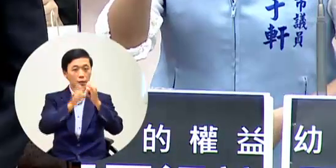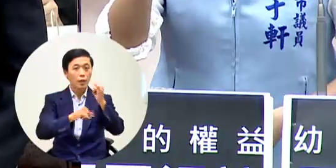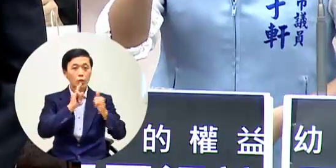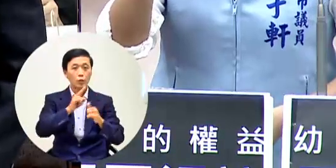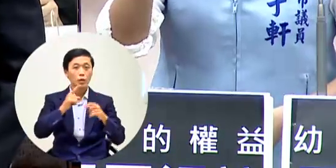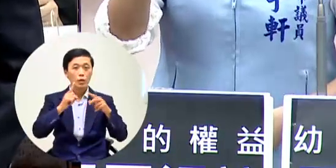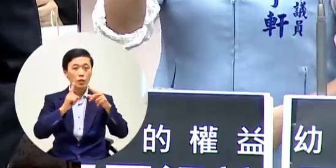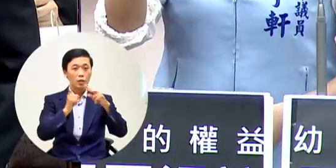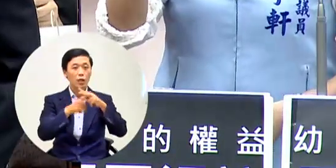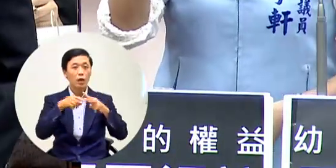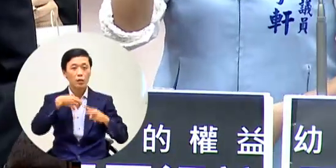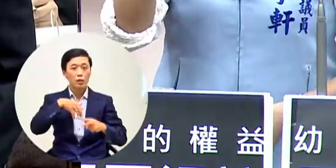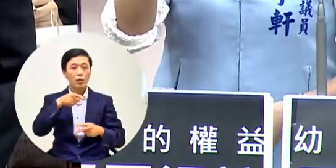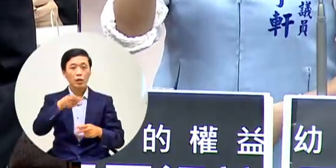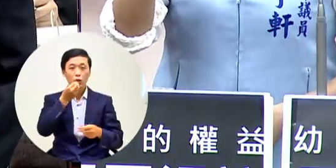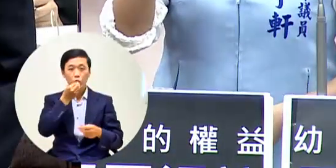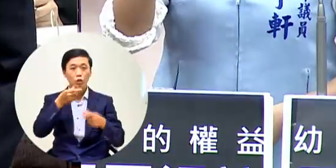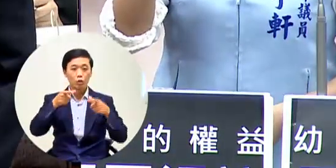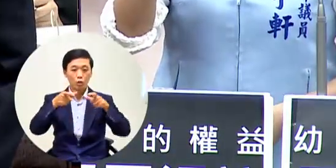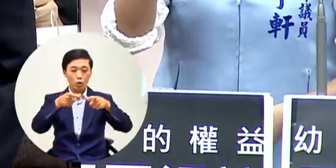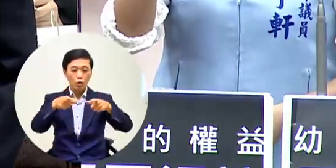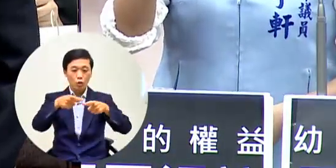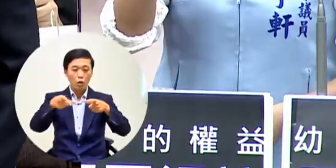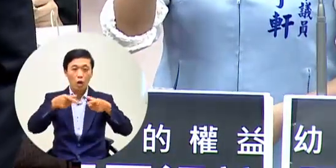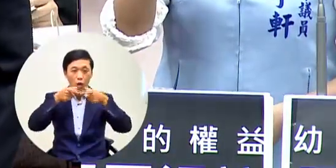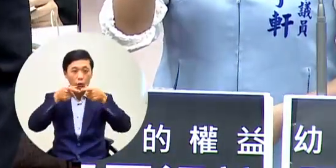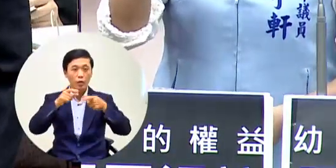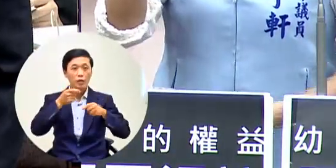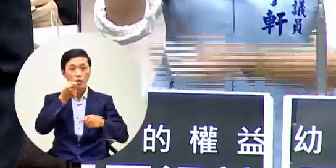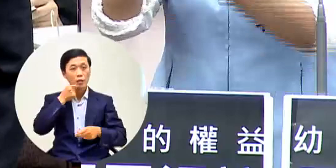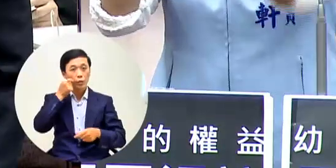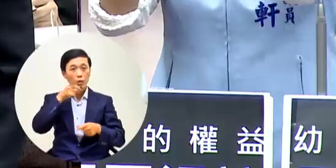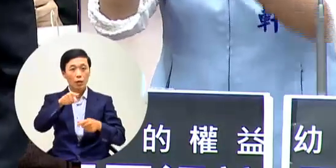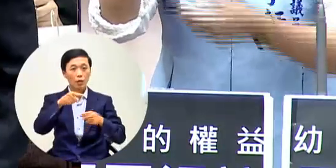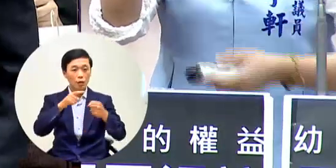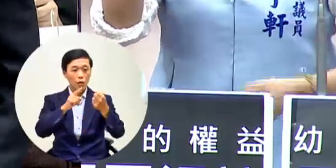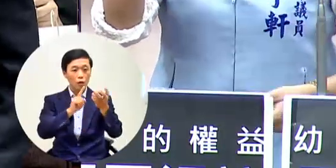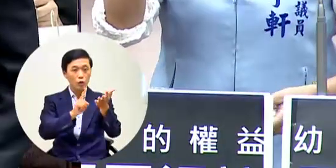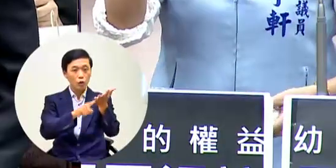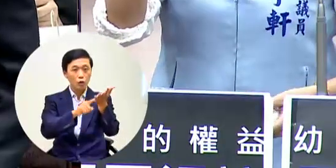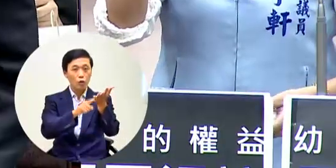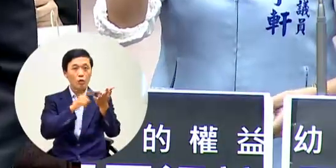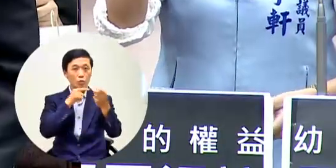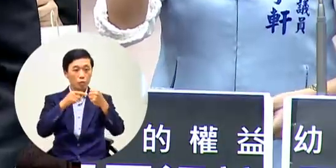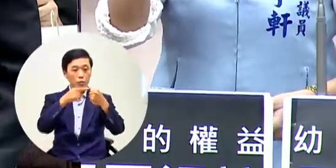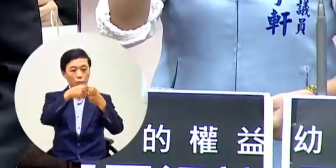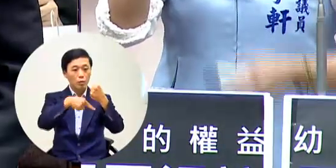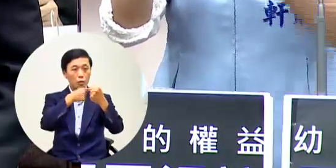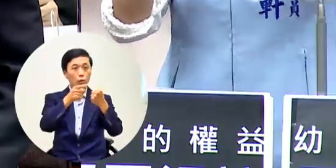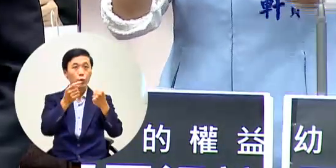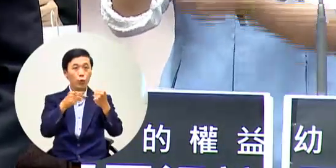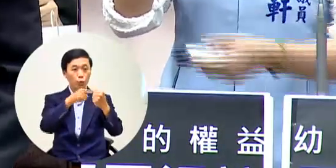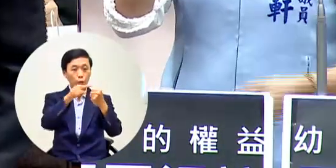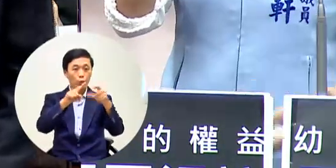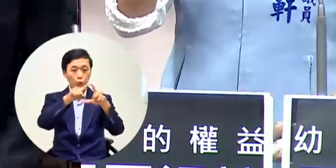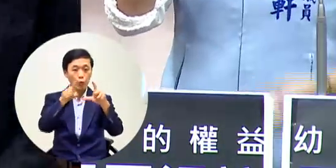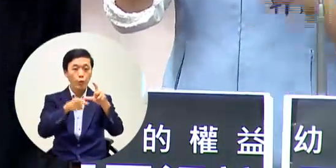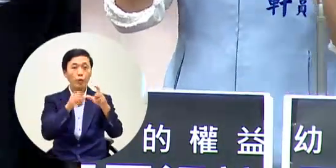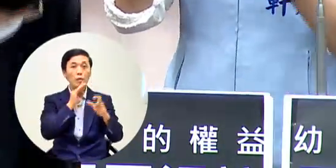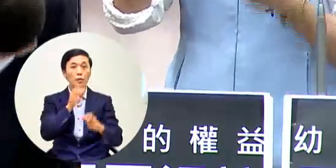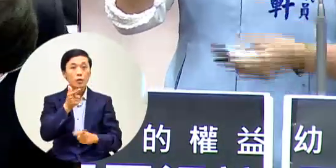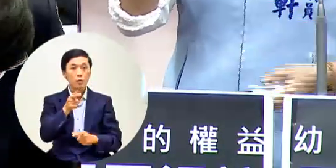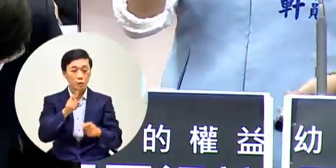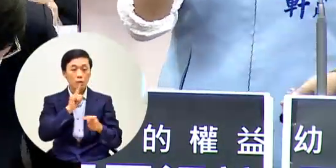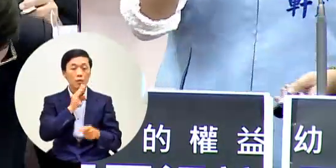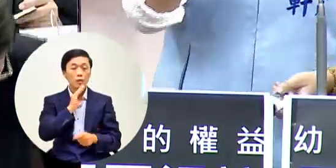烧对不对？ 对啦。 他的手是不是圆形的？ 啊、 他的手是不是圆圆的？ 嗯， 是哈、哦。好，市长请坐。